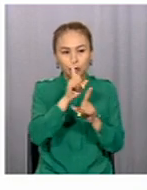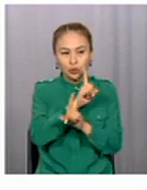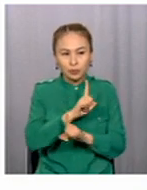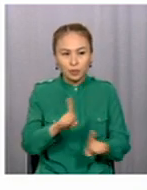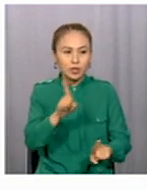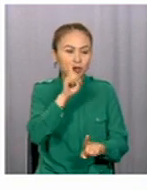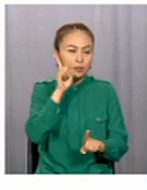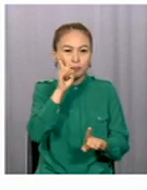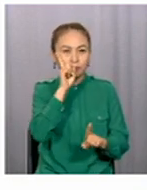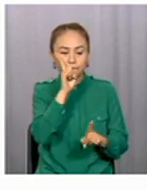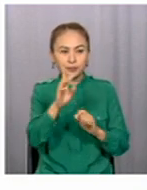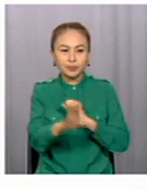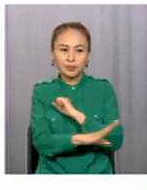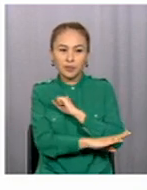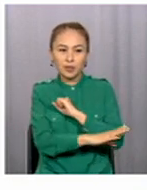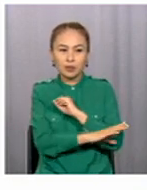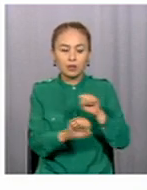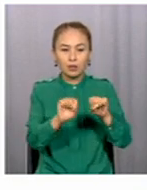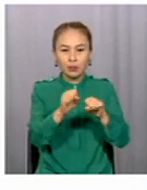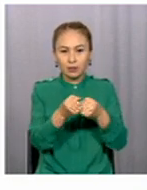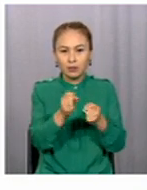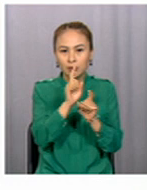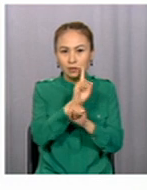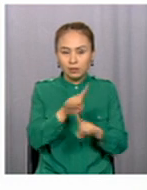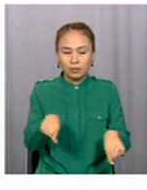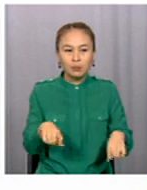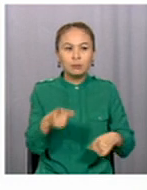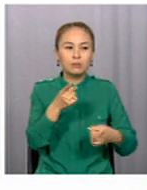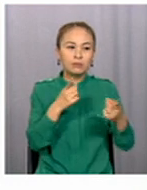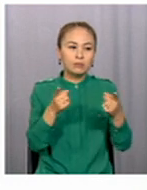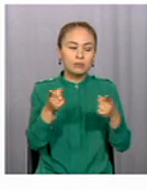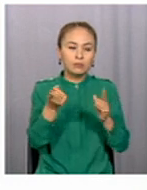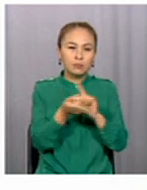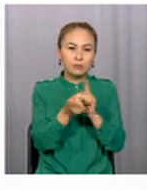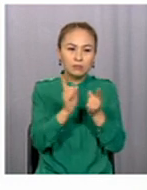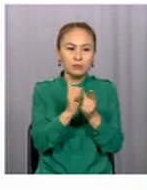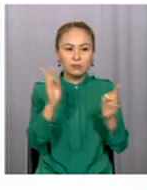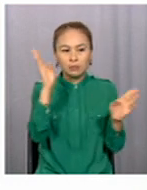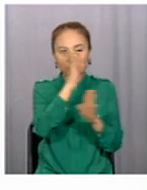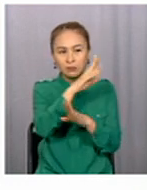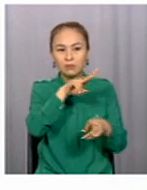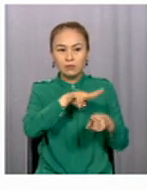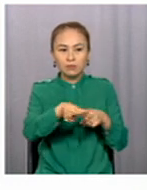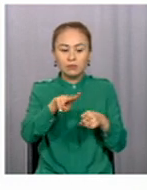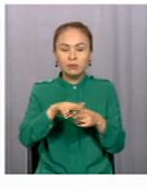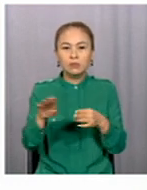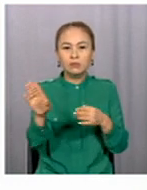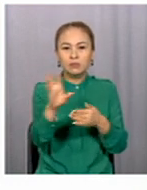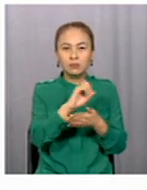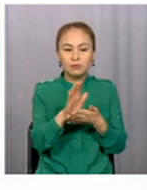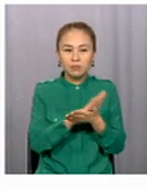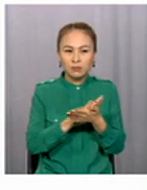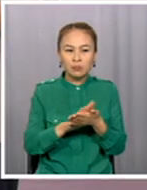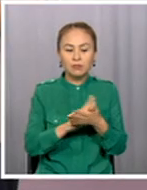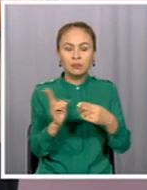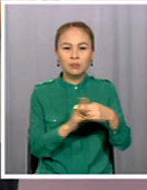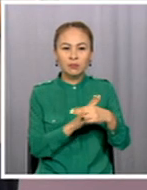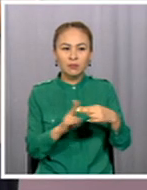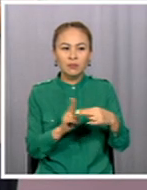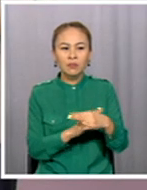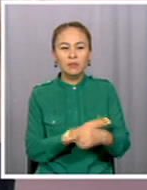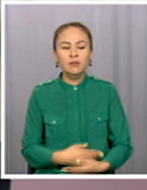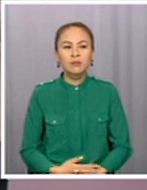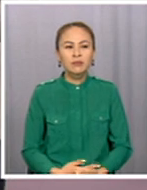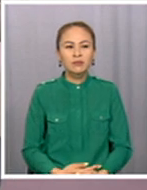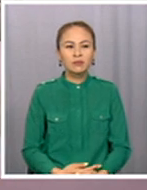жас шыбықтарды сындырмайды. Қайта табиғат зиянкестерімен күрес жүргізеді.